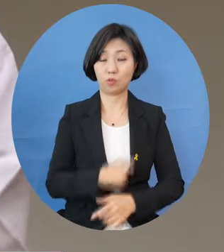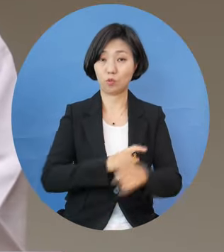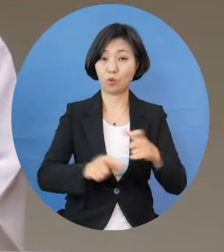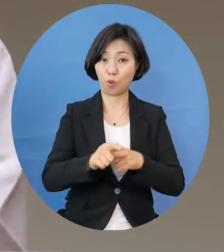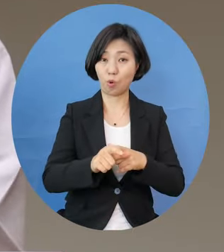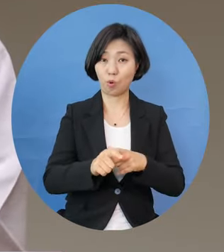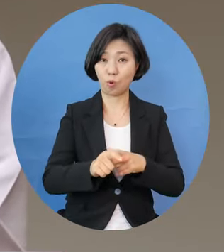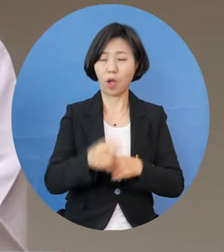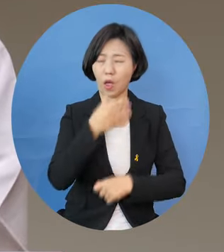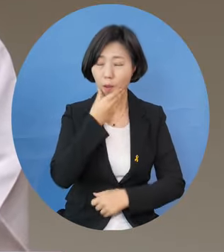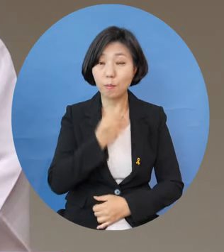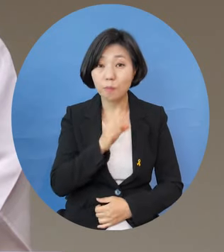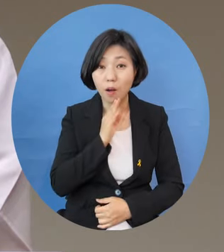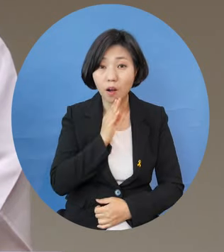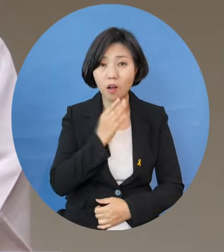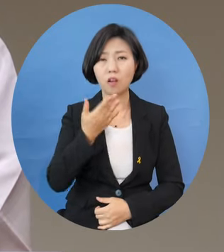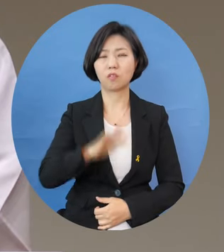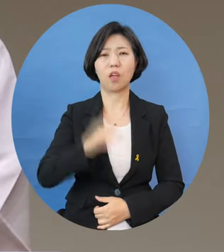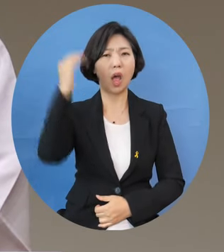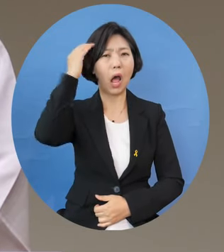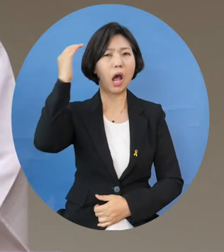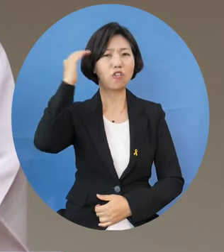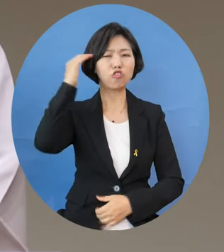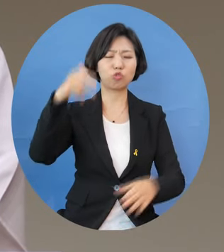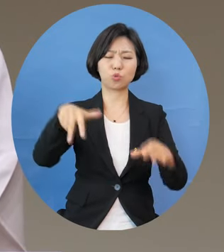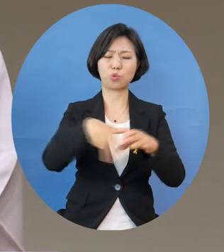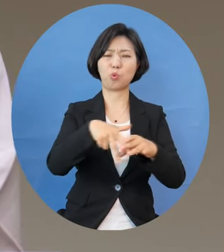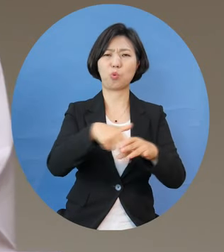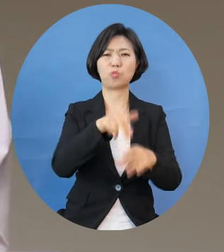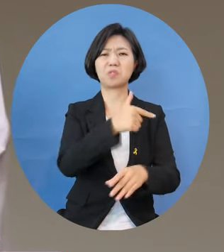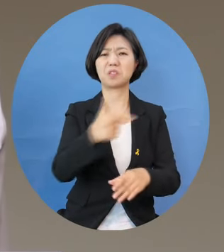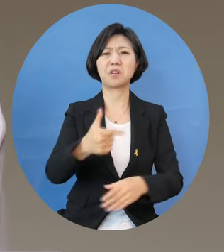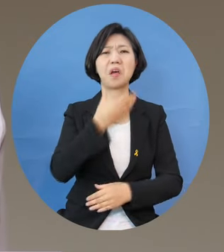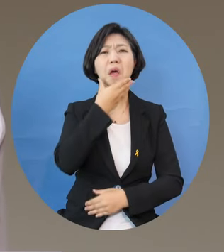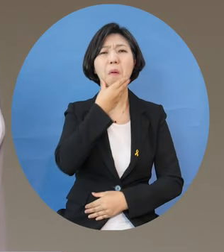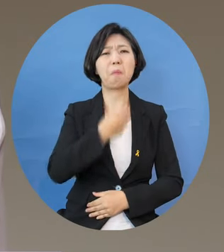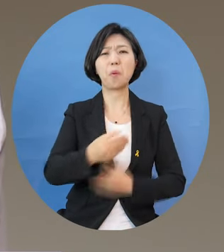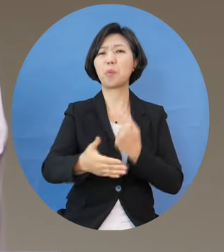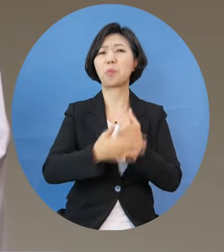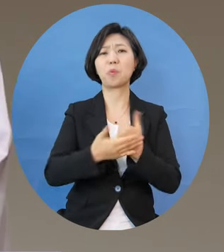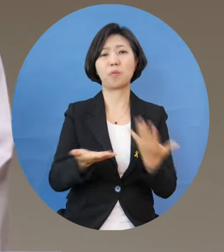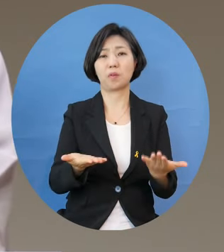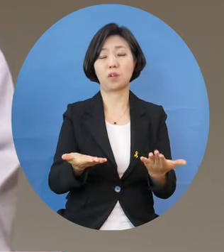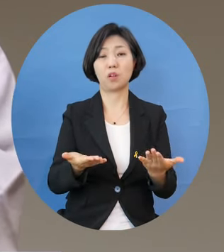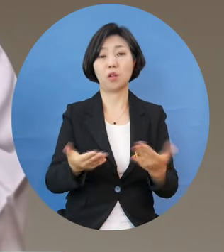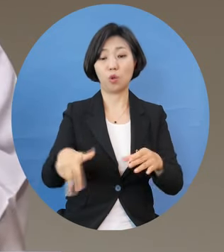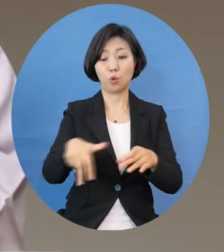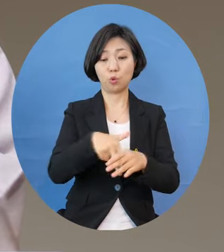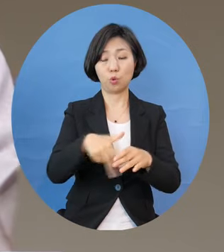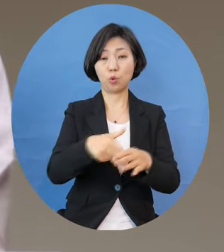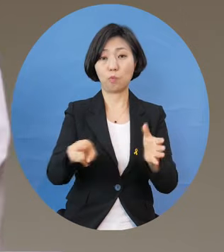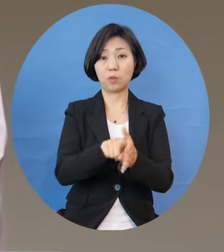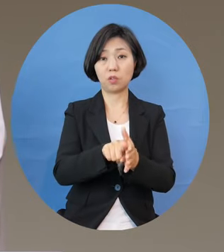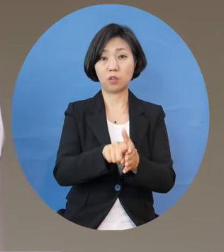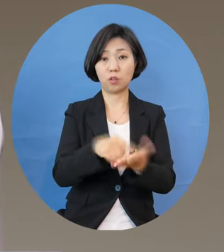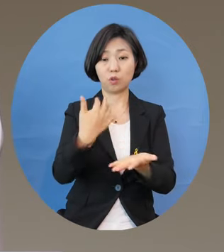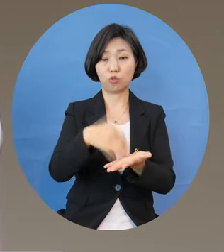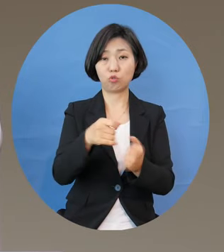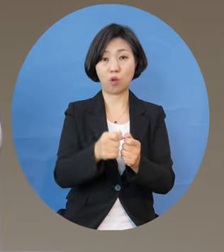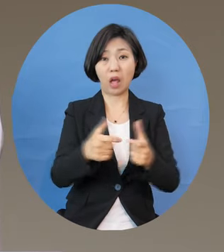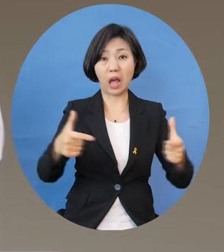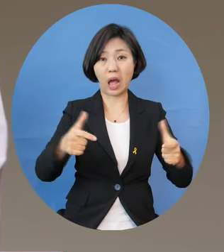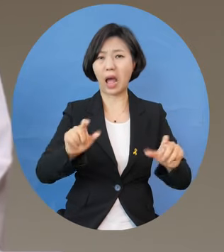우리나라 종교의 현실은 그게 크게 도움이 안 되나 봐요. 그러니까 지금 종교 믿는 사람이 점점 늘어나는 게 아니라 지금 뭐